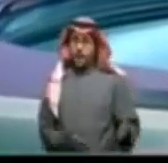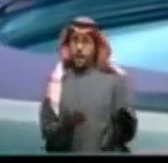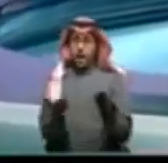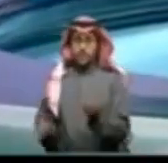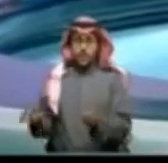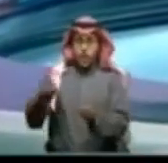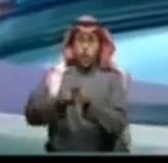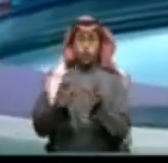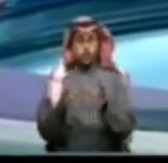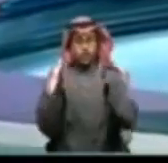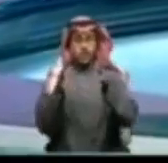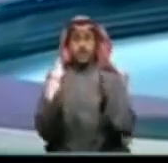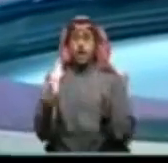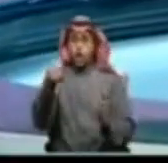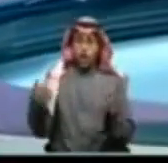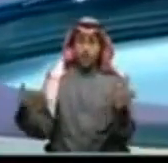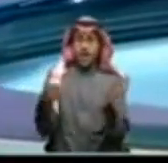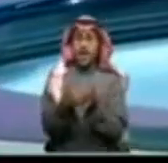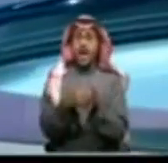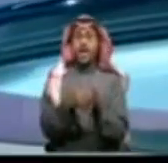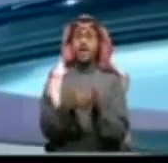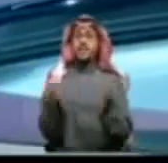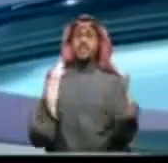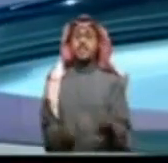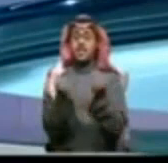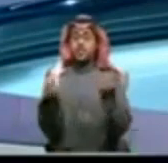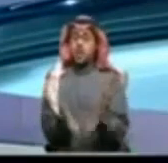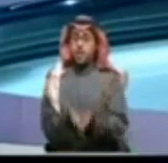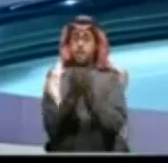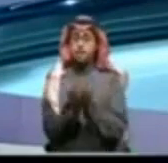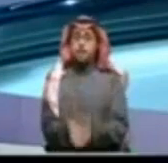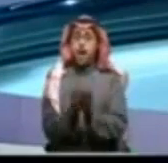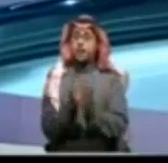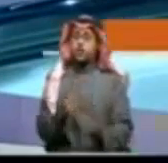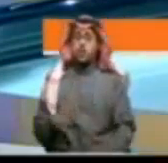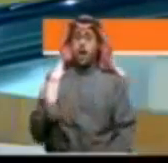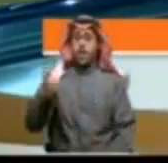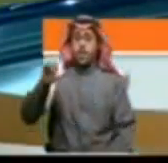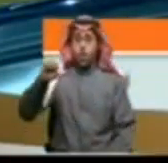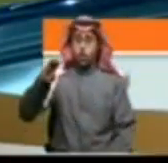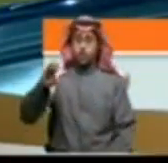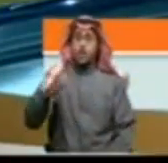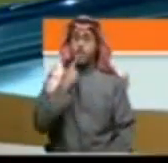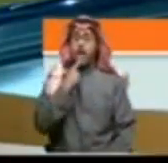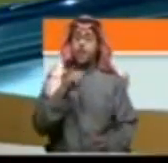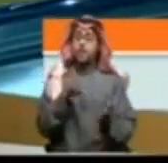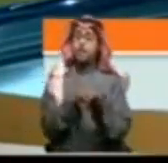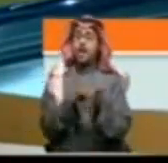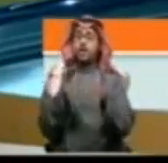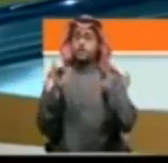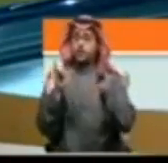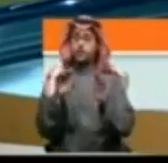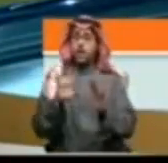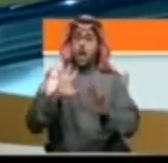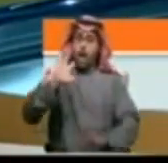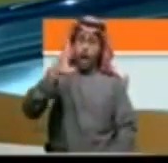أهلا بكم من جديد. اختتمت اليوم فعاليات تدريب البحري المختلط الموج الأحمر واحد بجدة الذي استمر